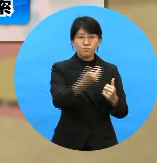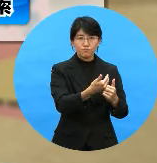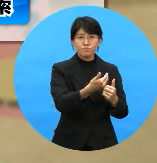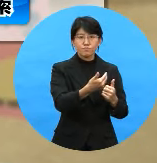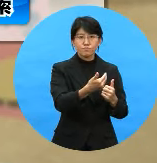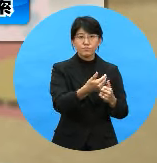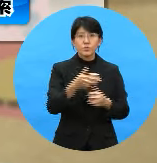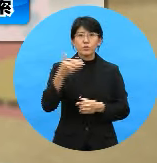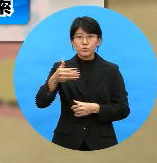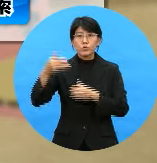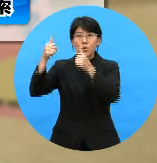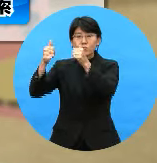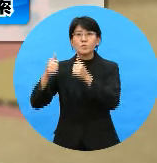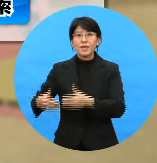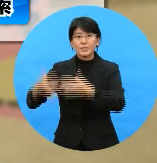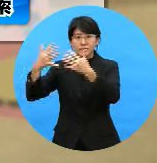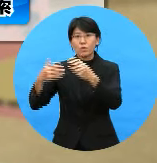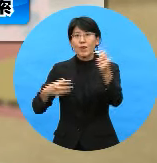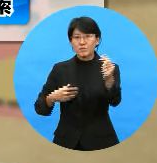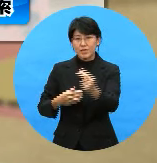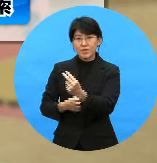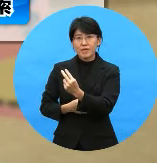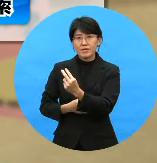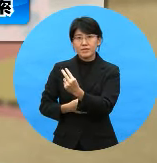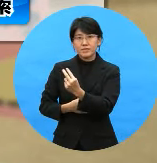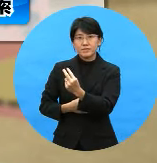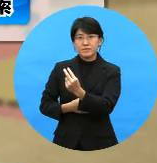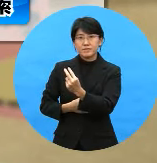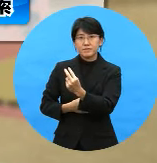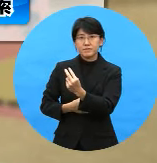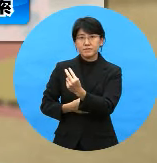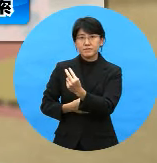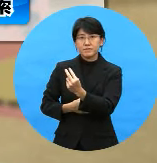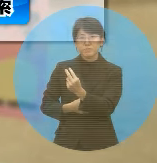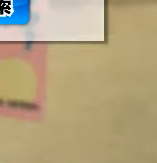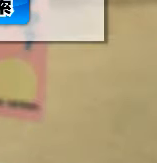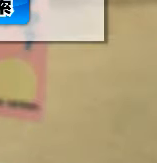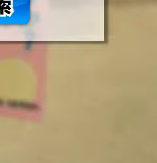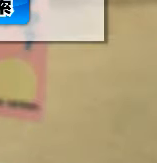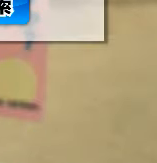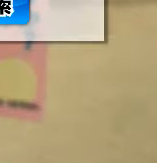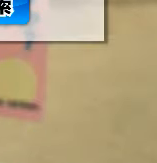ただくか、区ホームページをご覧ください。